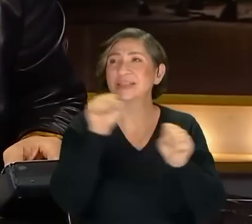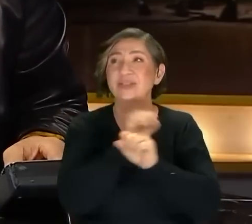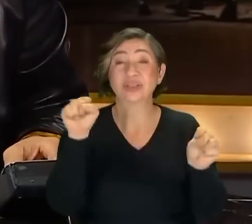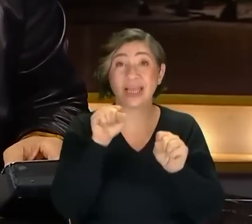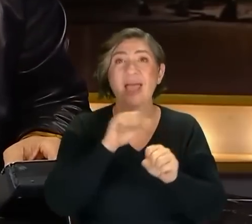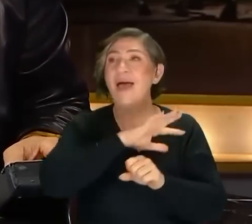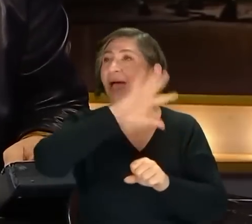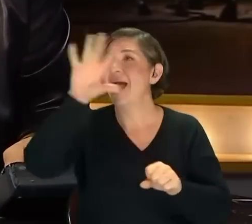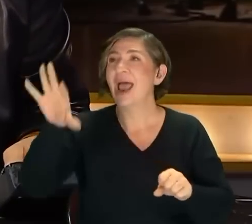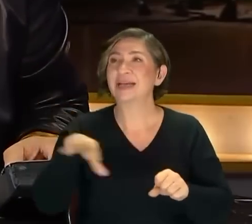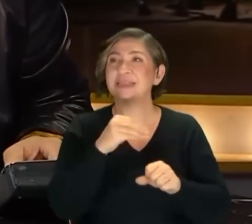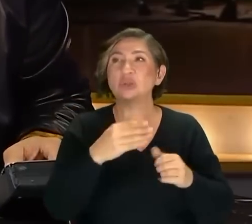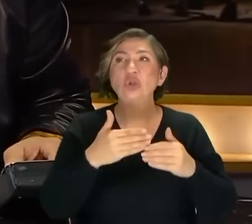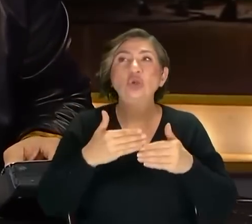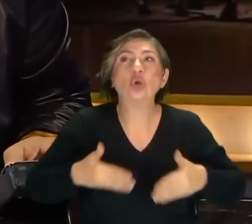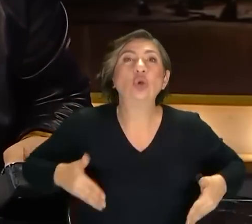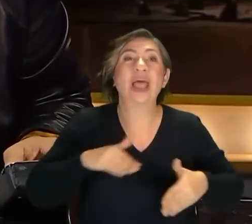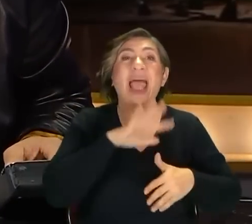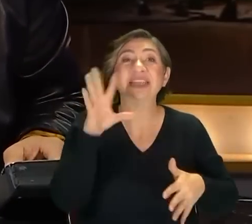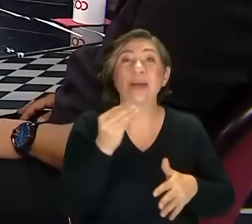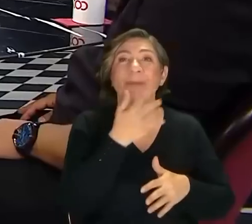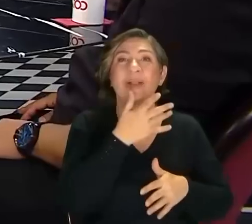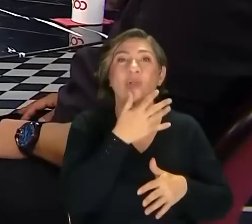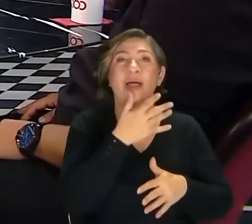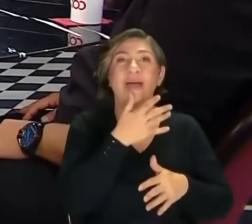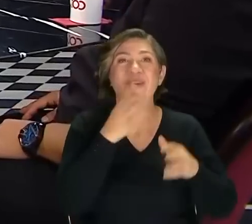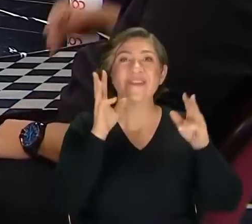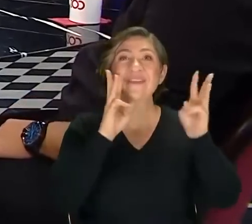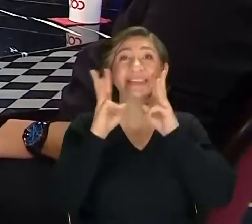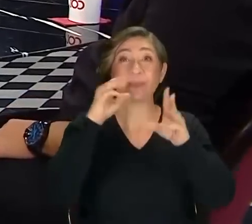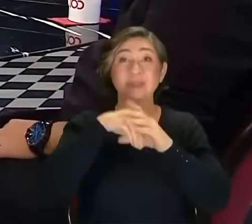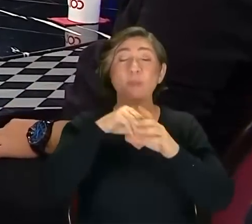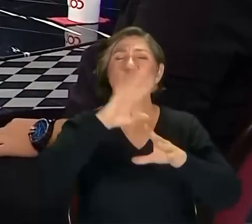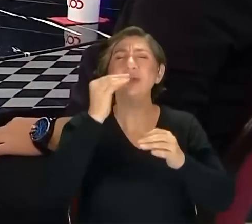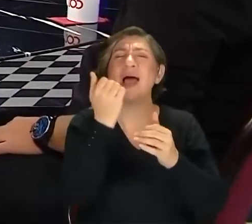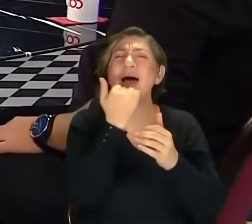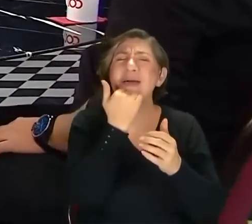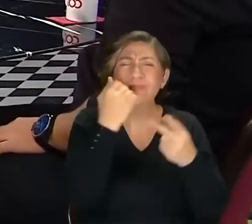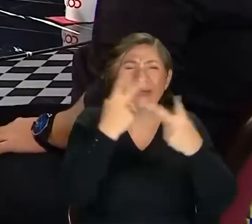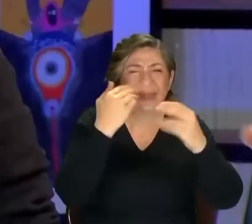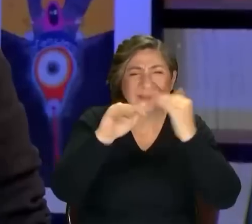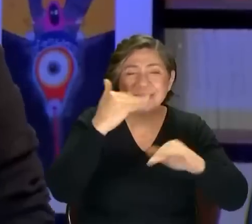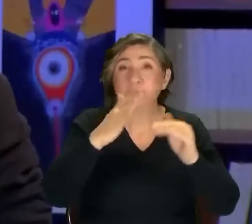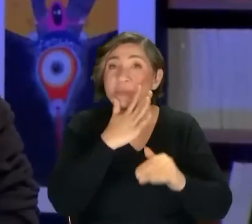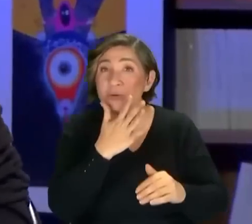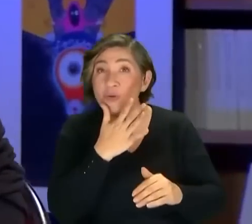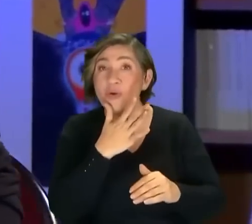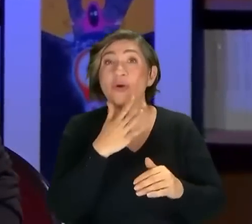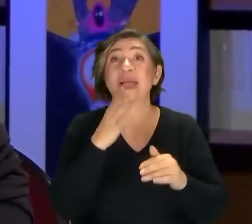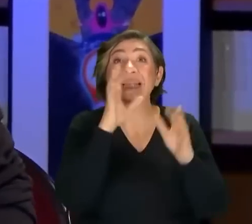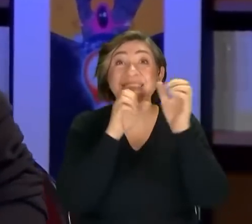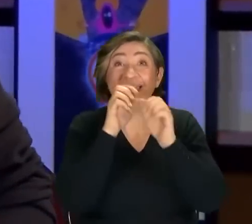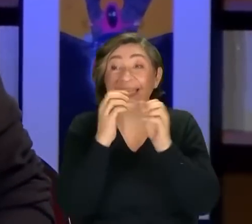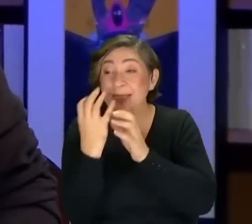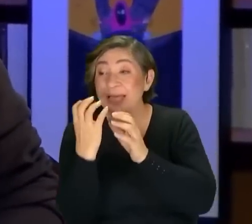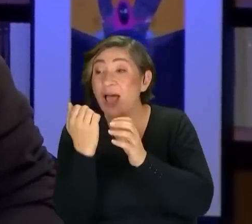ki herkesin donuna kadar biliyorlar. Tabii. WhatsApp'ta. Bütün erotik evet, mesajlarını biliyorlar. Bak bir gizli gizli orada